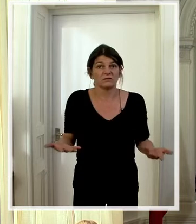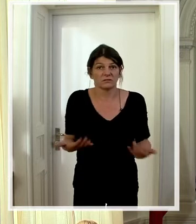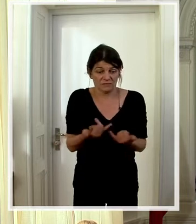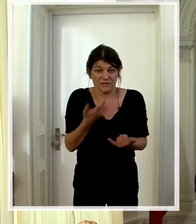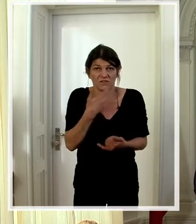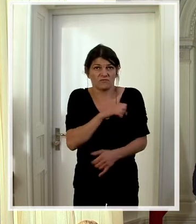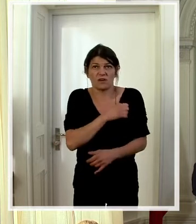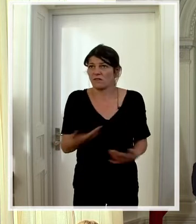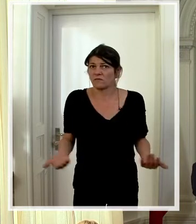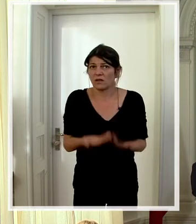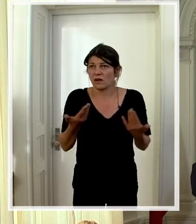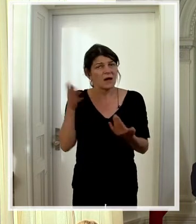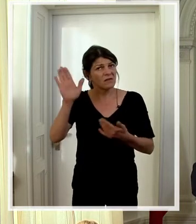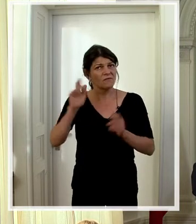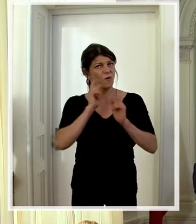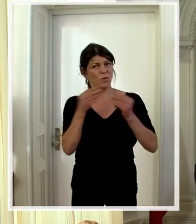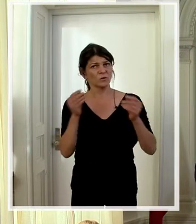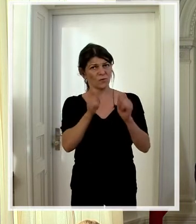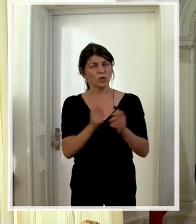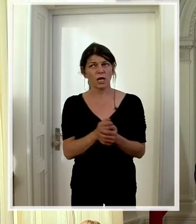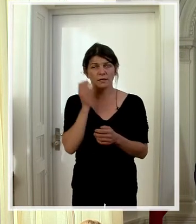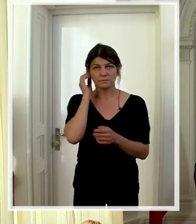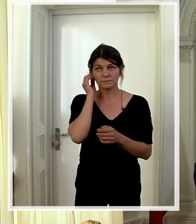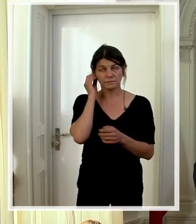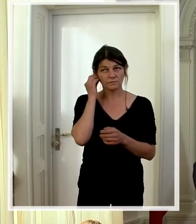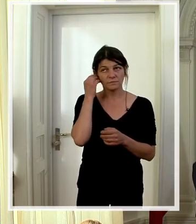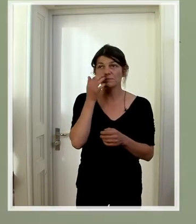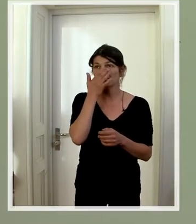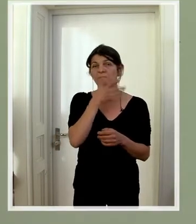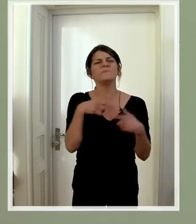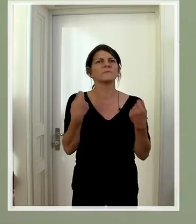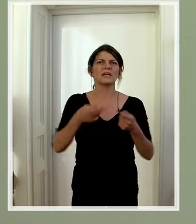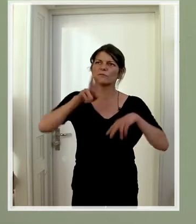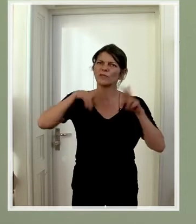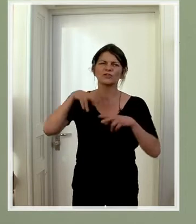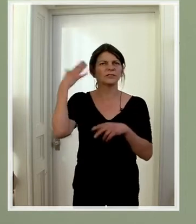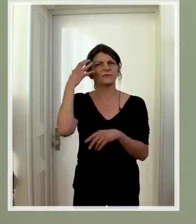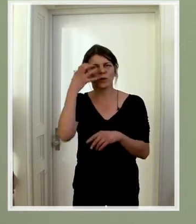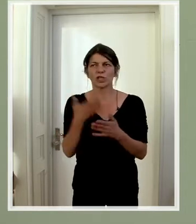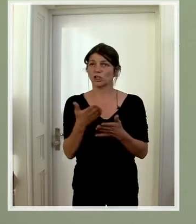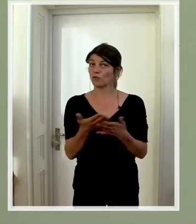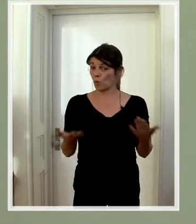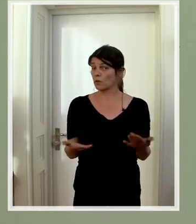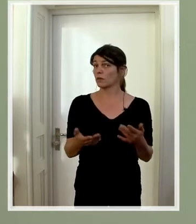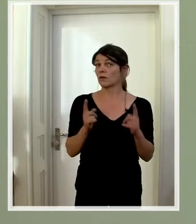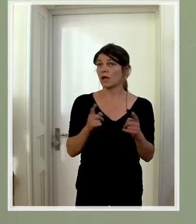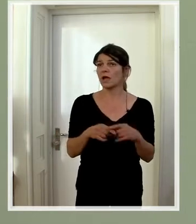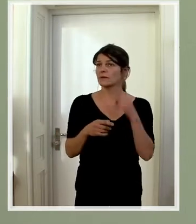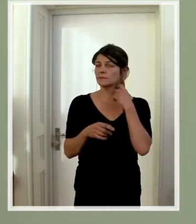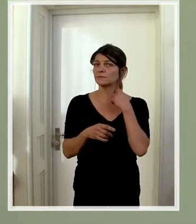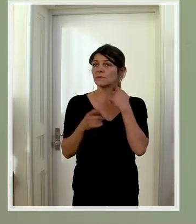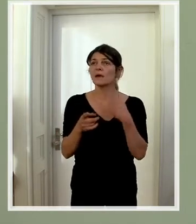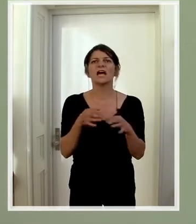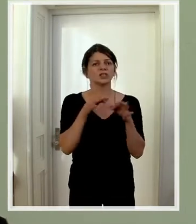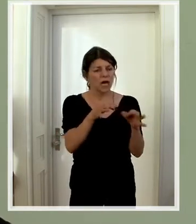ja, was wäre denn eure Lösung dort? Also es gibt ja verschiedene Verkehrsmittel. Es ist also die Straße macht den